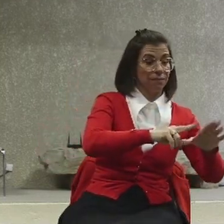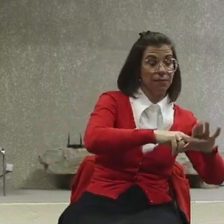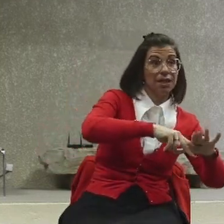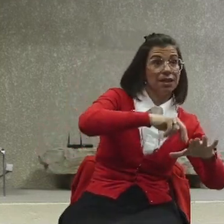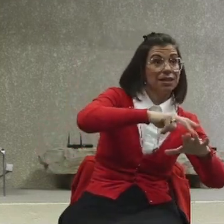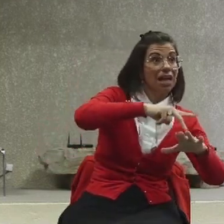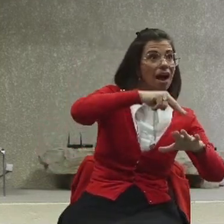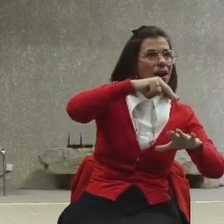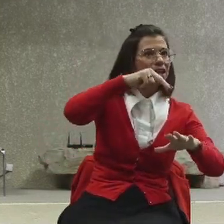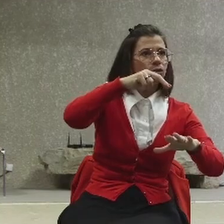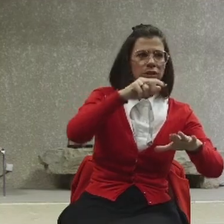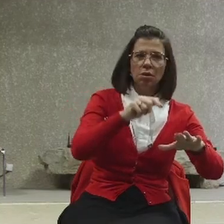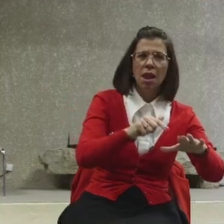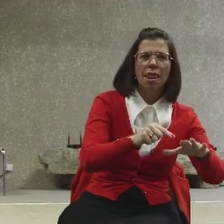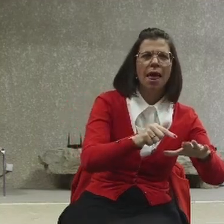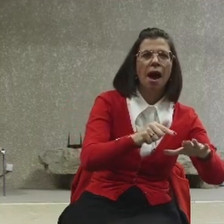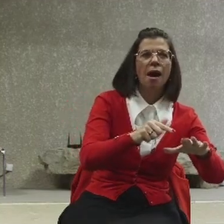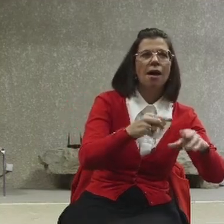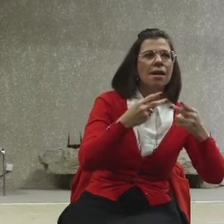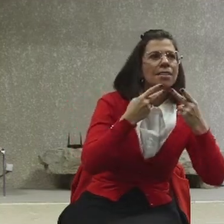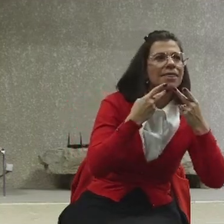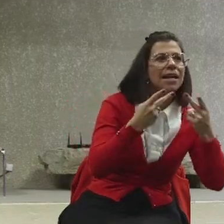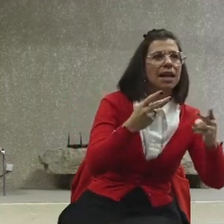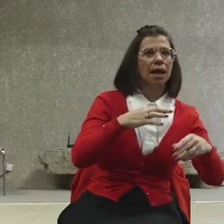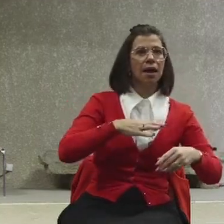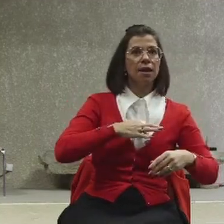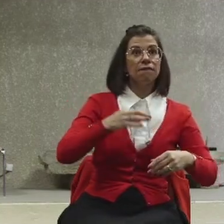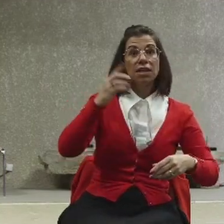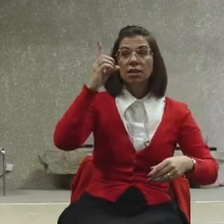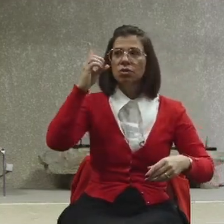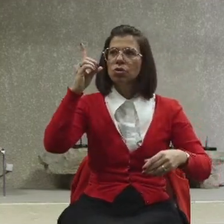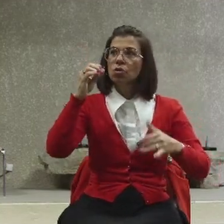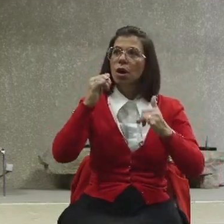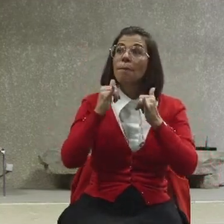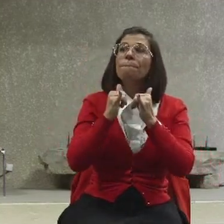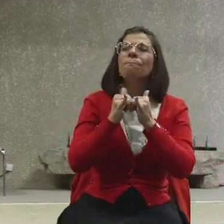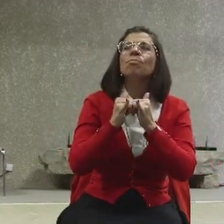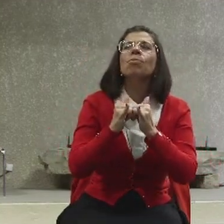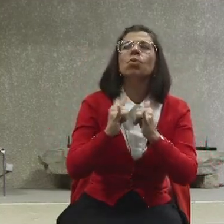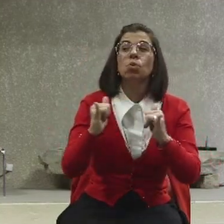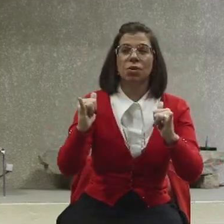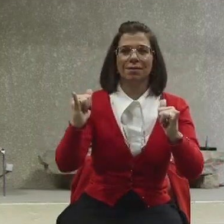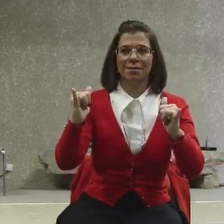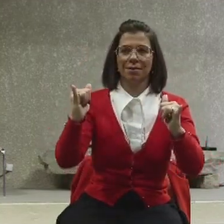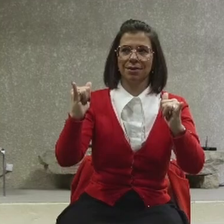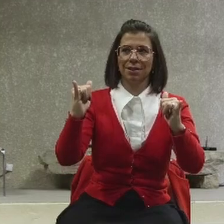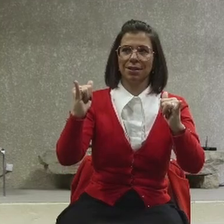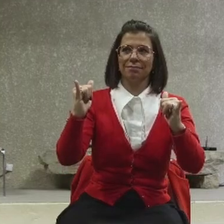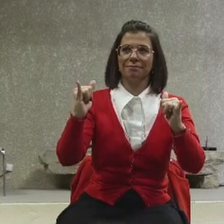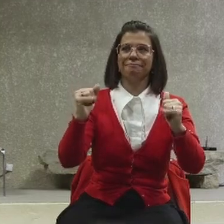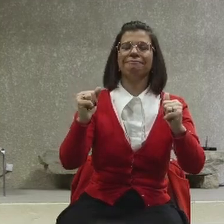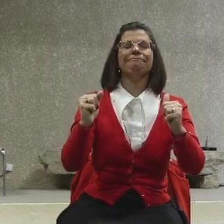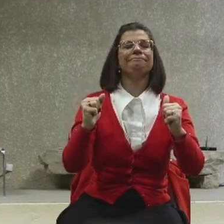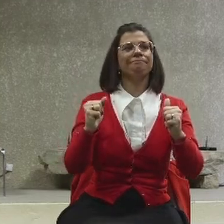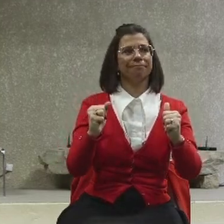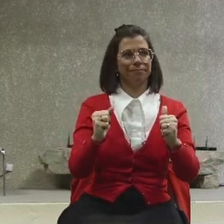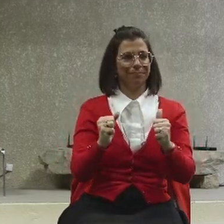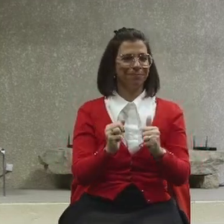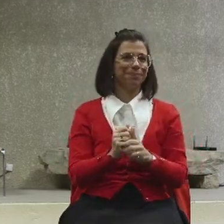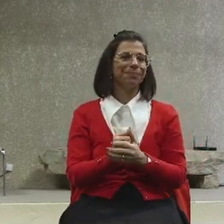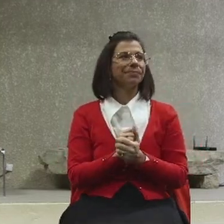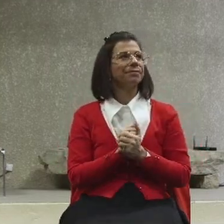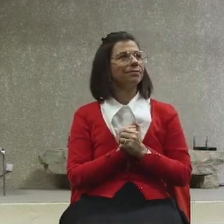les intégrer, de le vivre. Notre relation avec le Seigneur, notre connaissance de Dieu